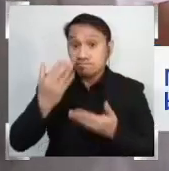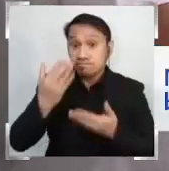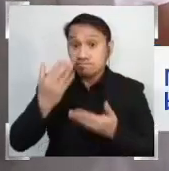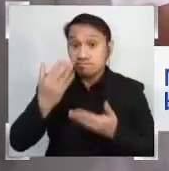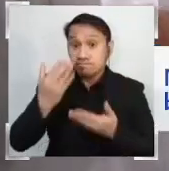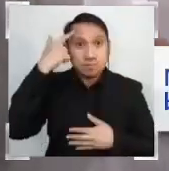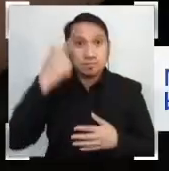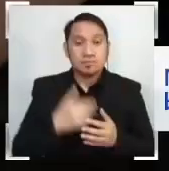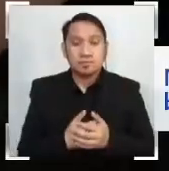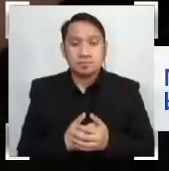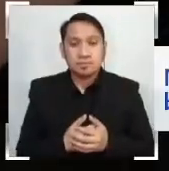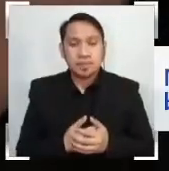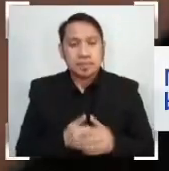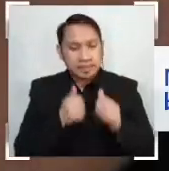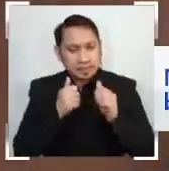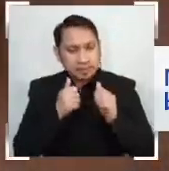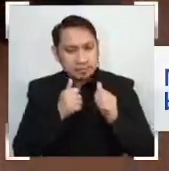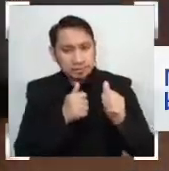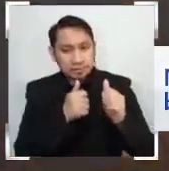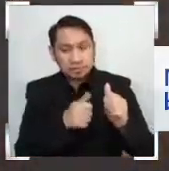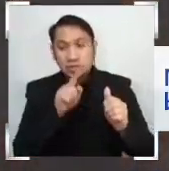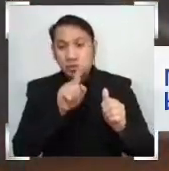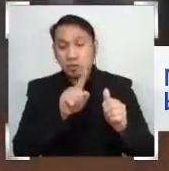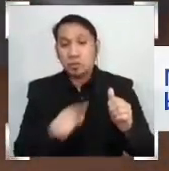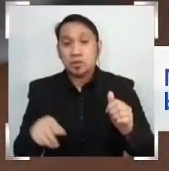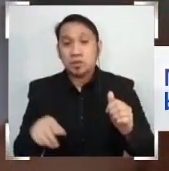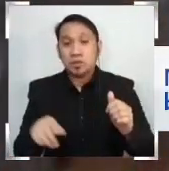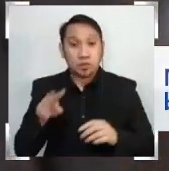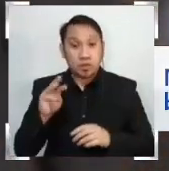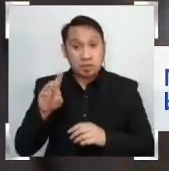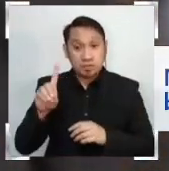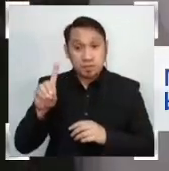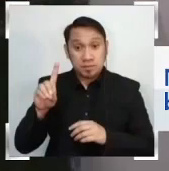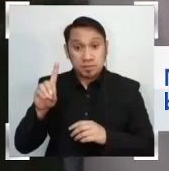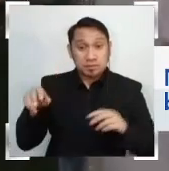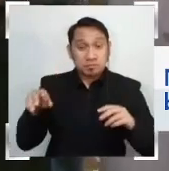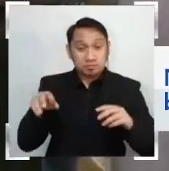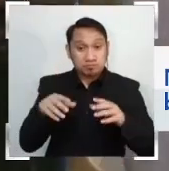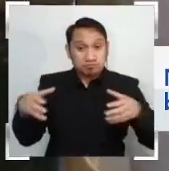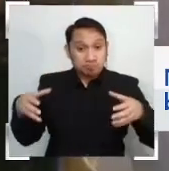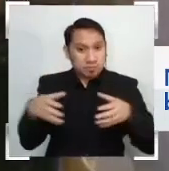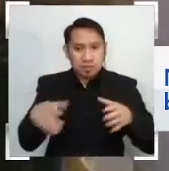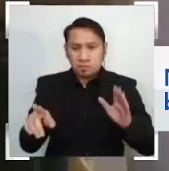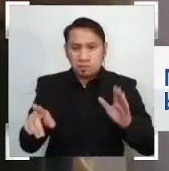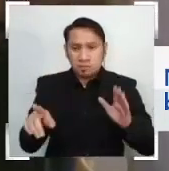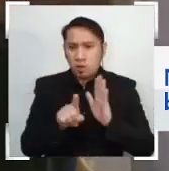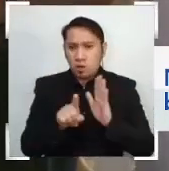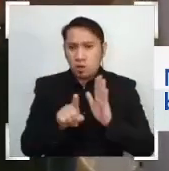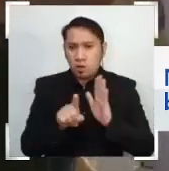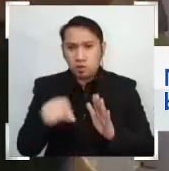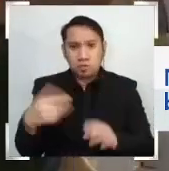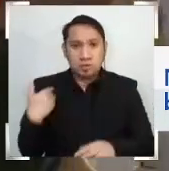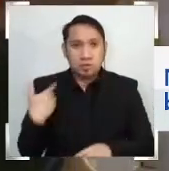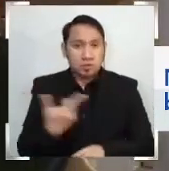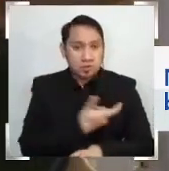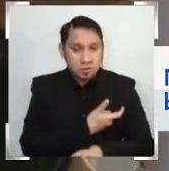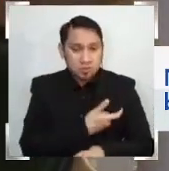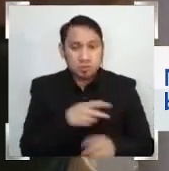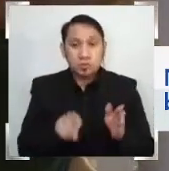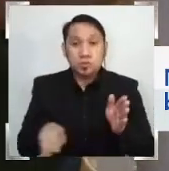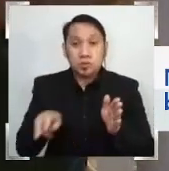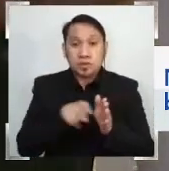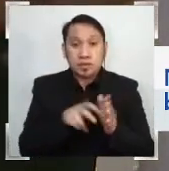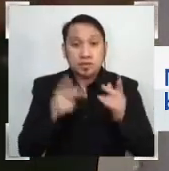sa inilabas na resolusyon ng Metro Manila Council na nagbabawal sa mga hindi bakunado na makasakay sa mga pampublikong sasakyan. Okay lang